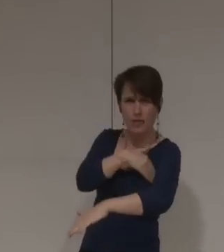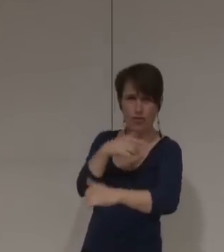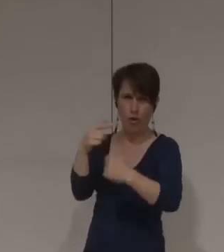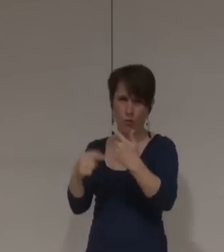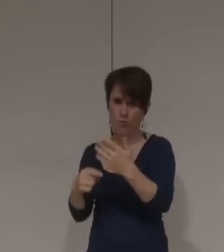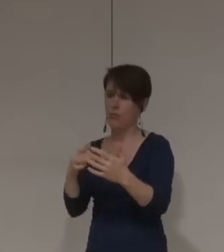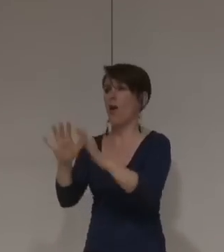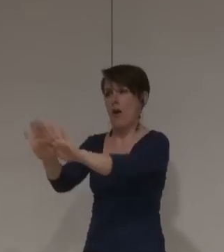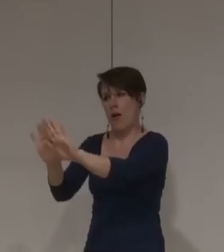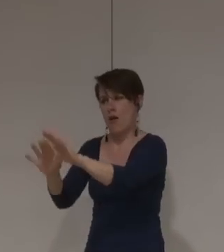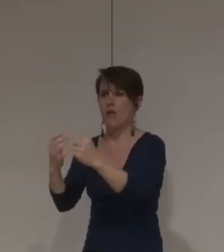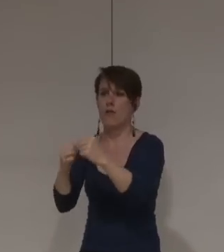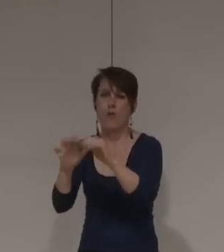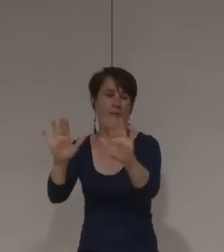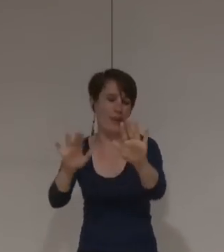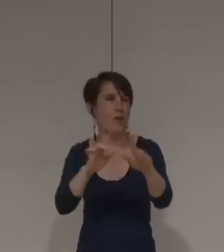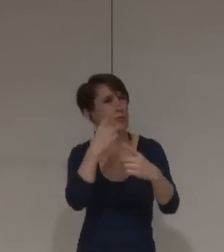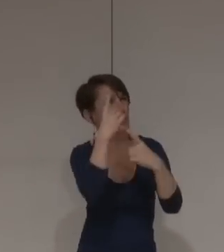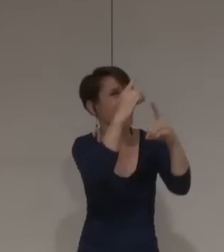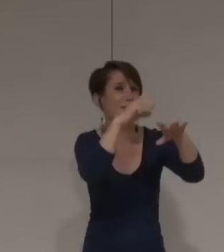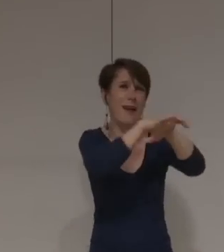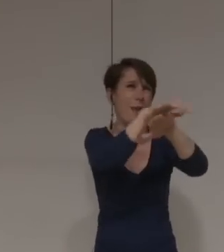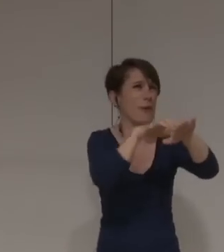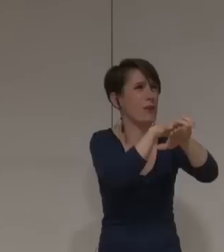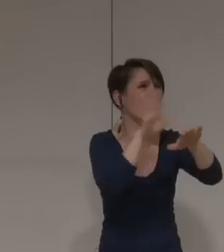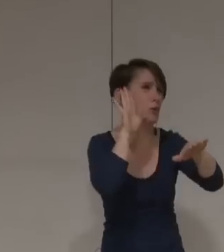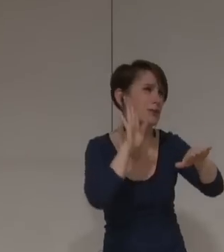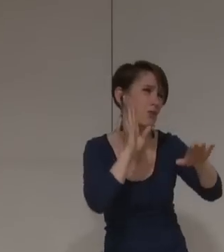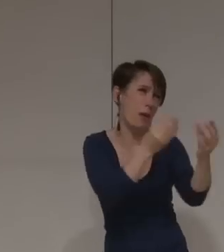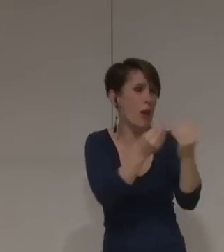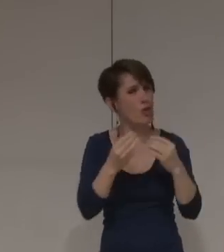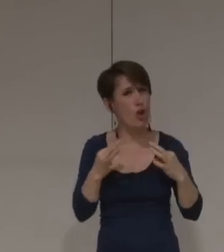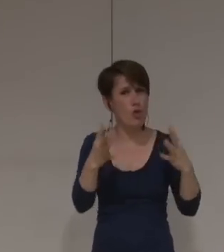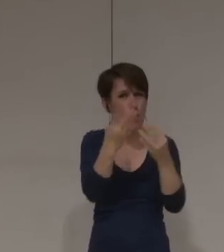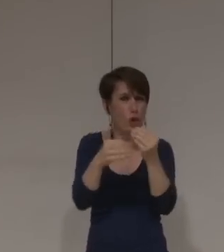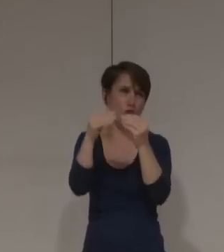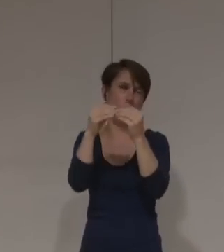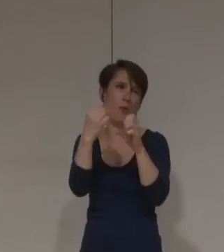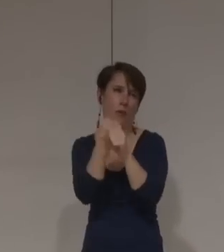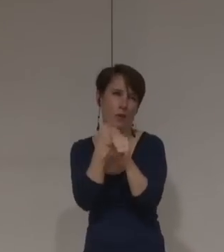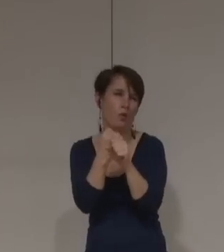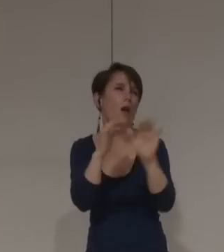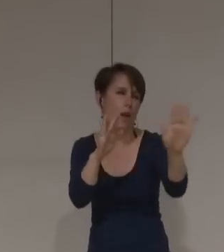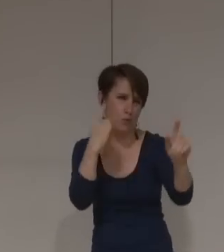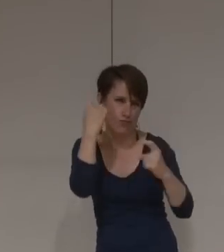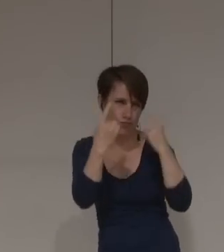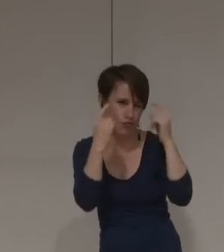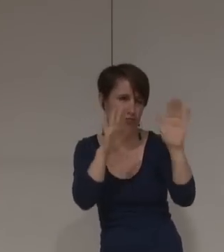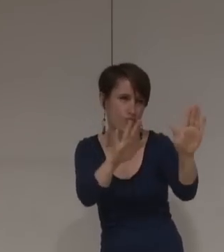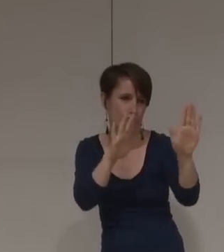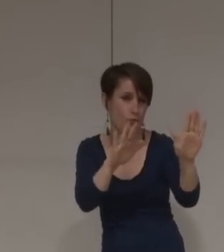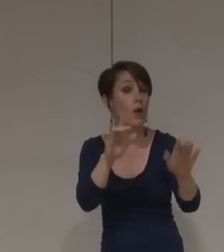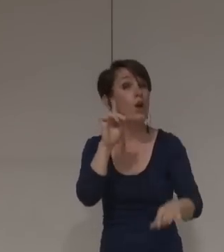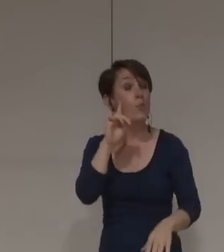le Préfet un temps supplémentaire de travail car à l'origine la mise en œuvre au